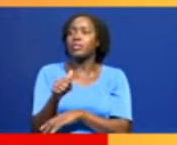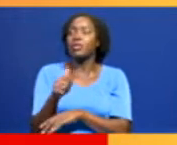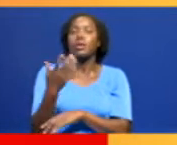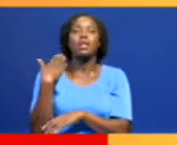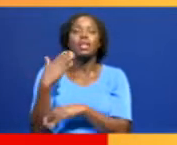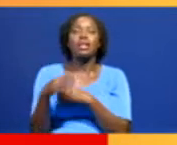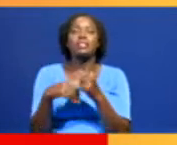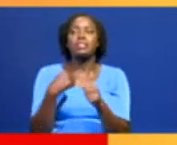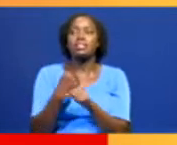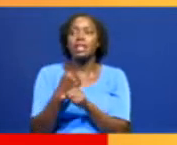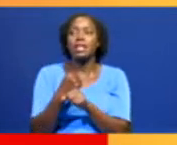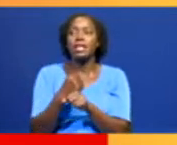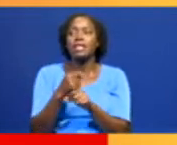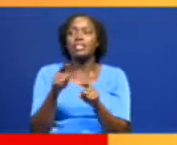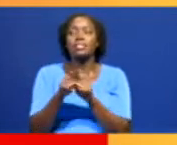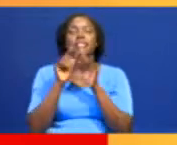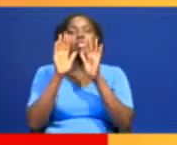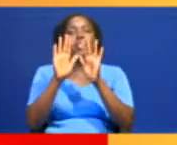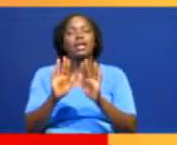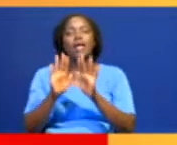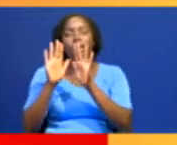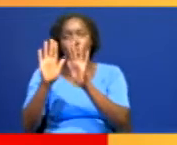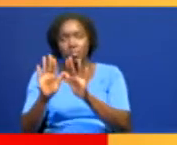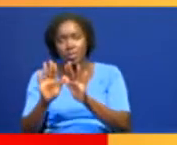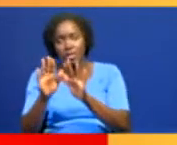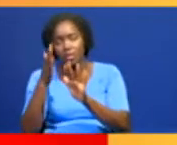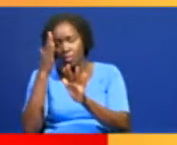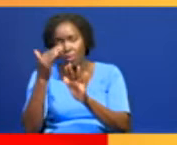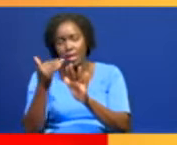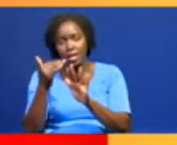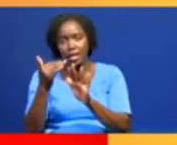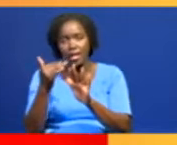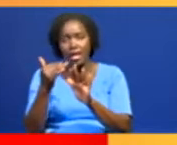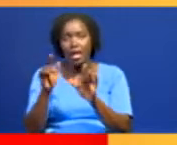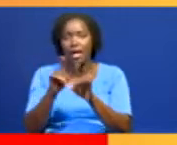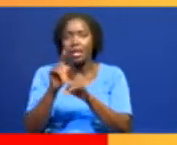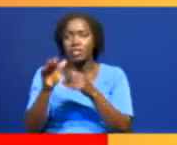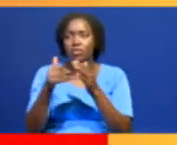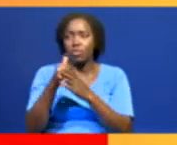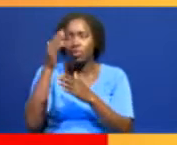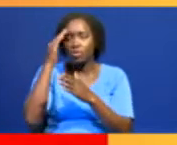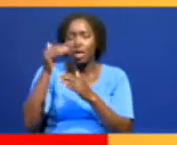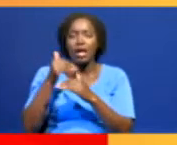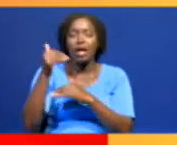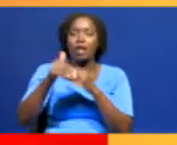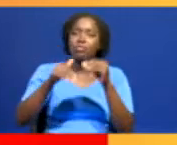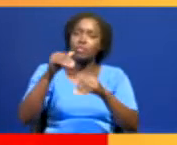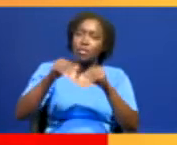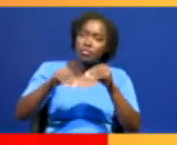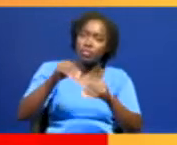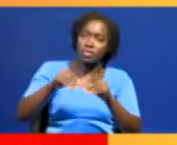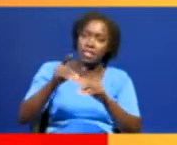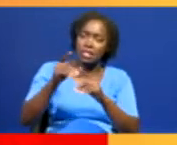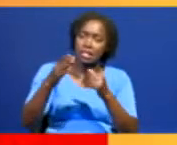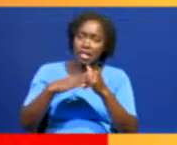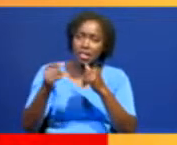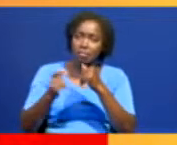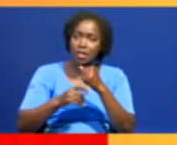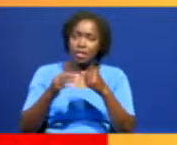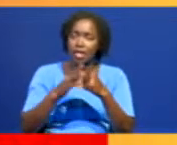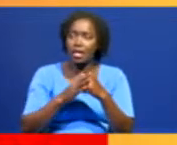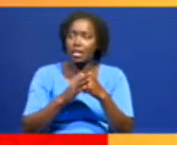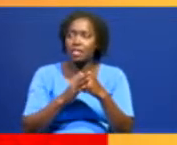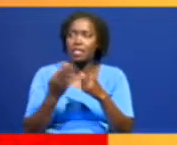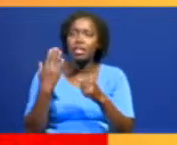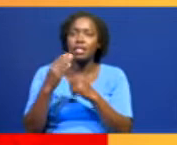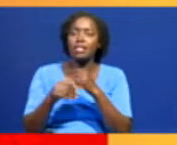jana nilikuwa bado niko kampeni. Kwa sababu kama vile mnavyojua, baada ya kura kupigwa tarehe 9 mwezi wa 8